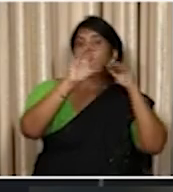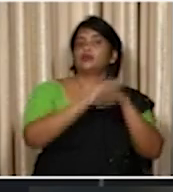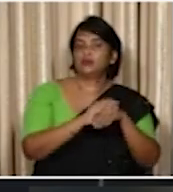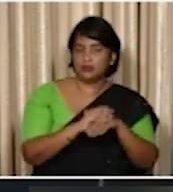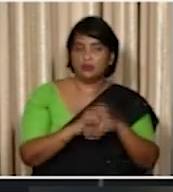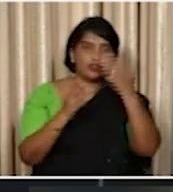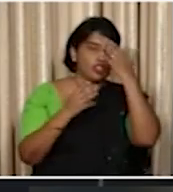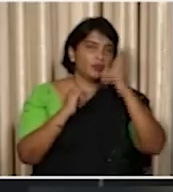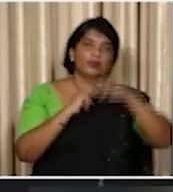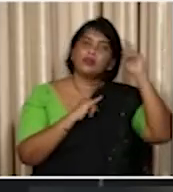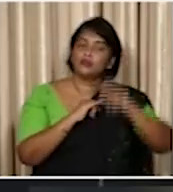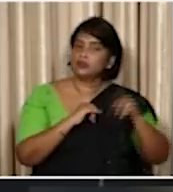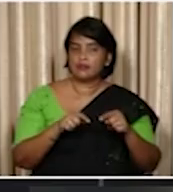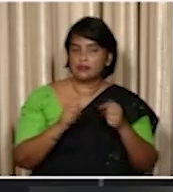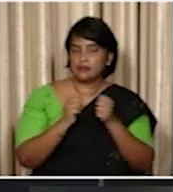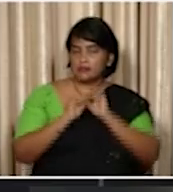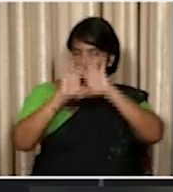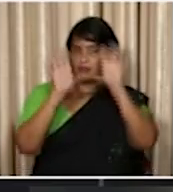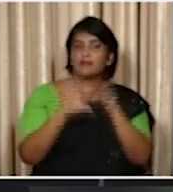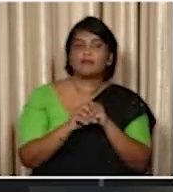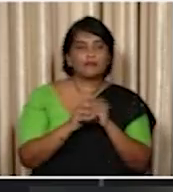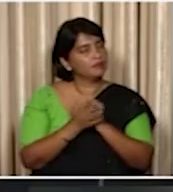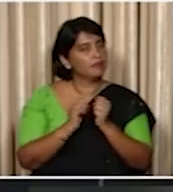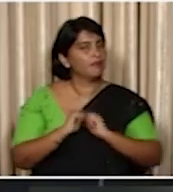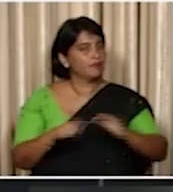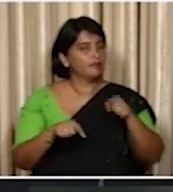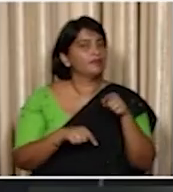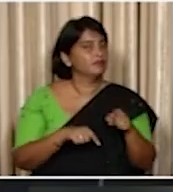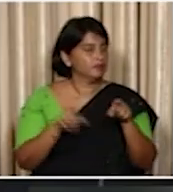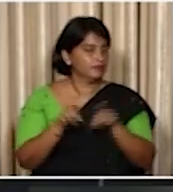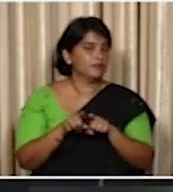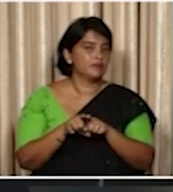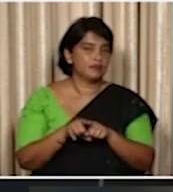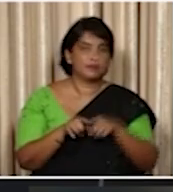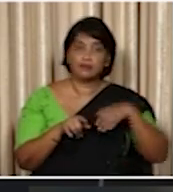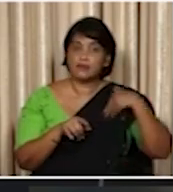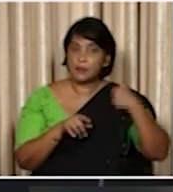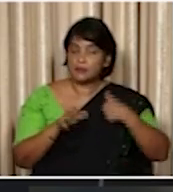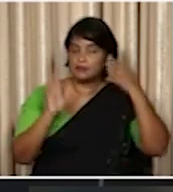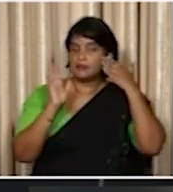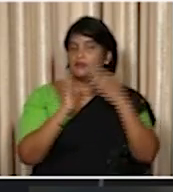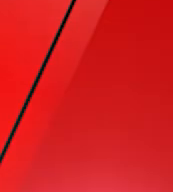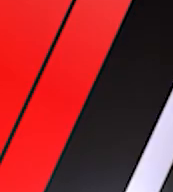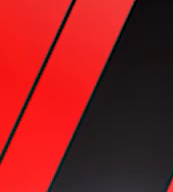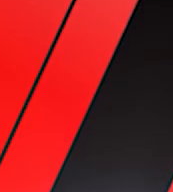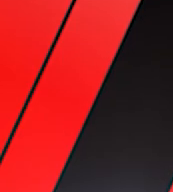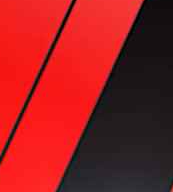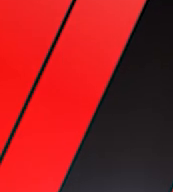විවෘත විශ්වවිද්‍යාලයත් එක්ක ඒක කරනවා. ඒ සියල්ල කරගෙන යනවා. ඒ නිසා මේක ප්‍රමුඛ කාර්යභාරයක් ලෙස සලකනවා.